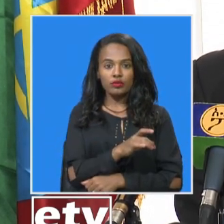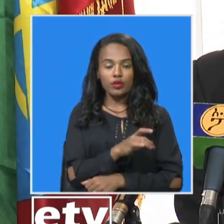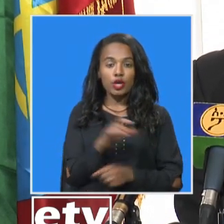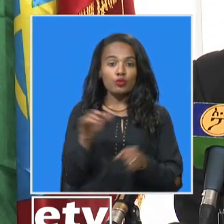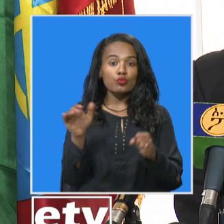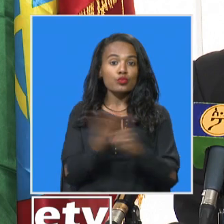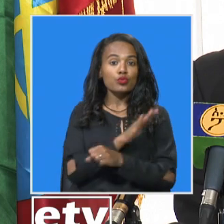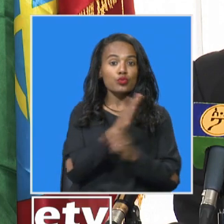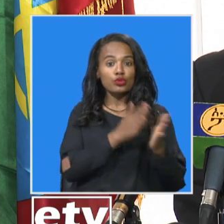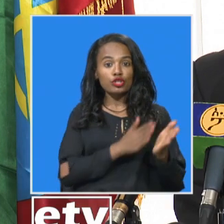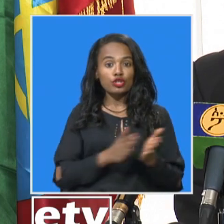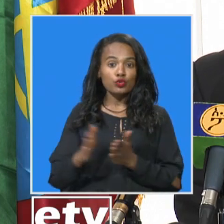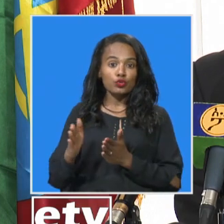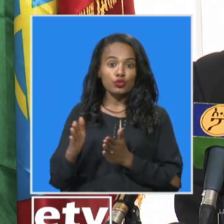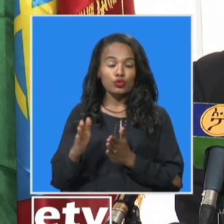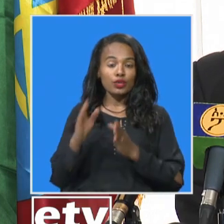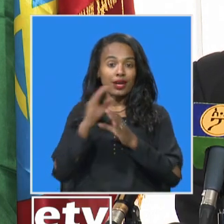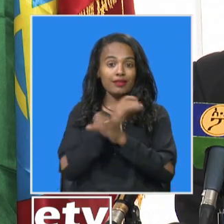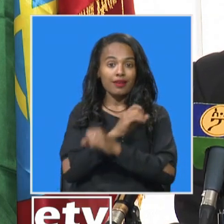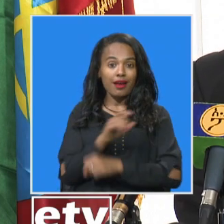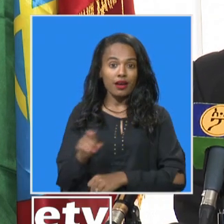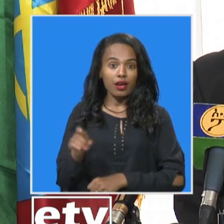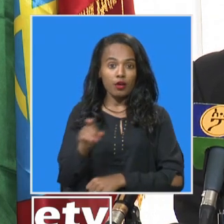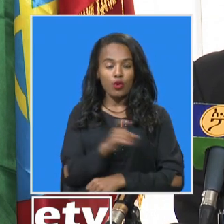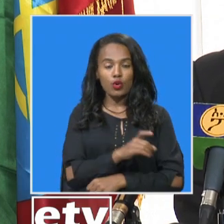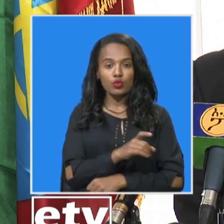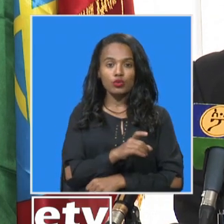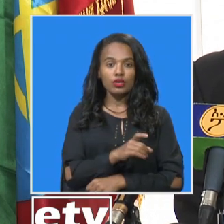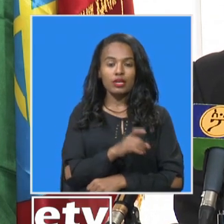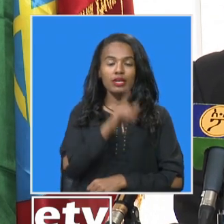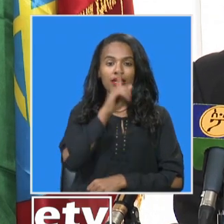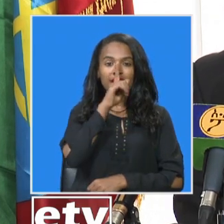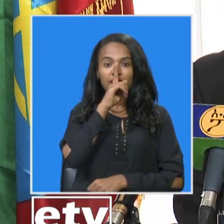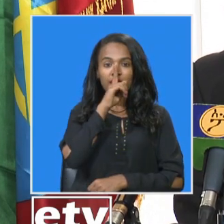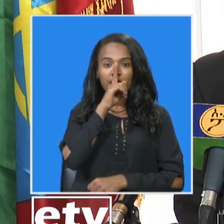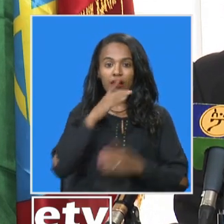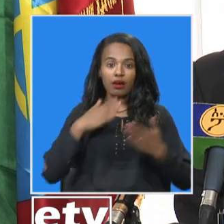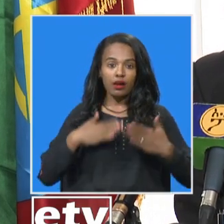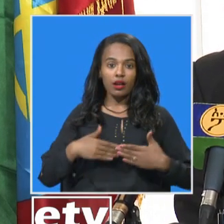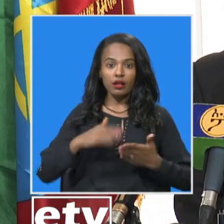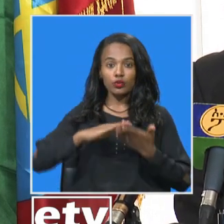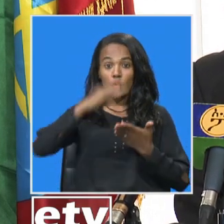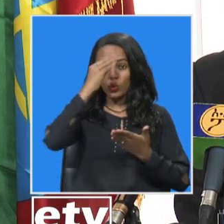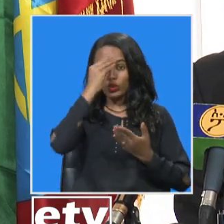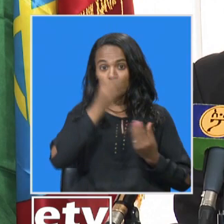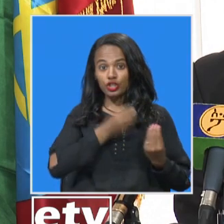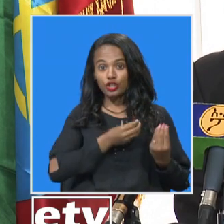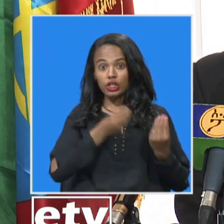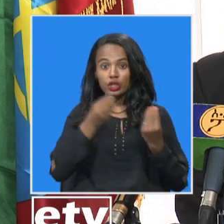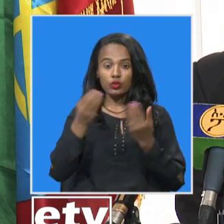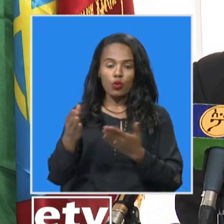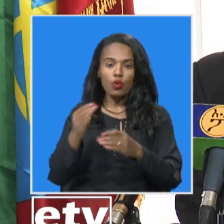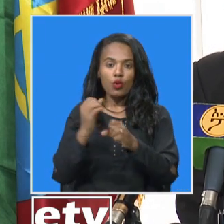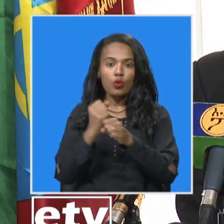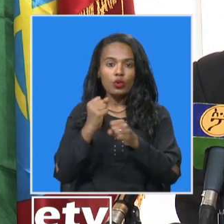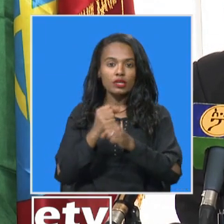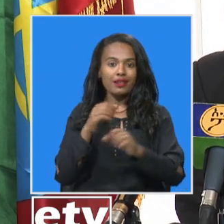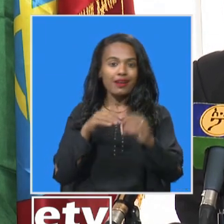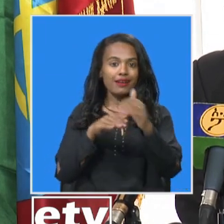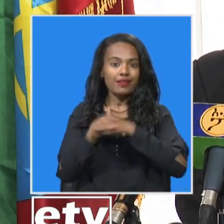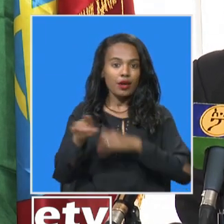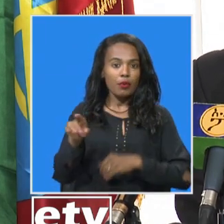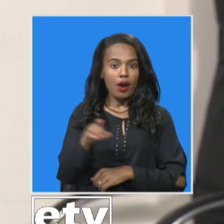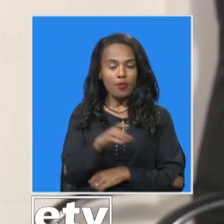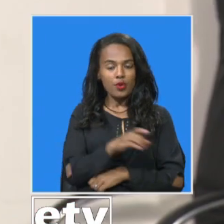ሙሉ ዝግጅቱን ያጠናቀቀ መሆኑና ለጸጥታ አካላት ኦሪንቴሽን ተሰጥቶ ወደ ስራ የተገባ